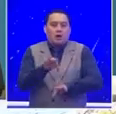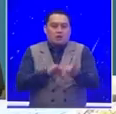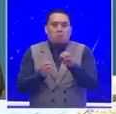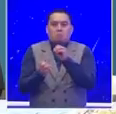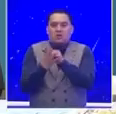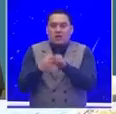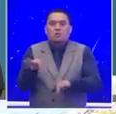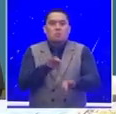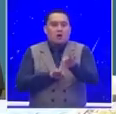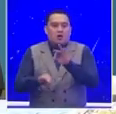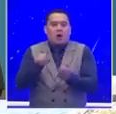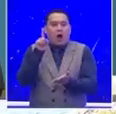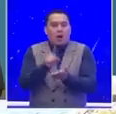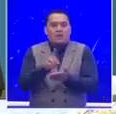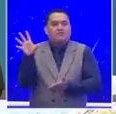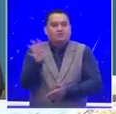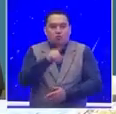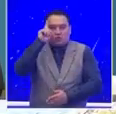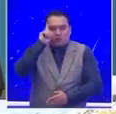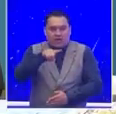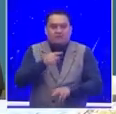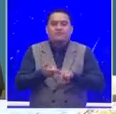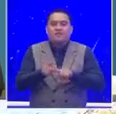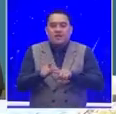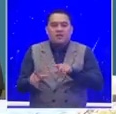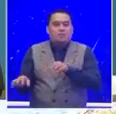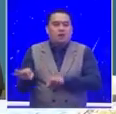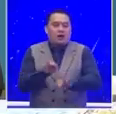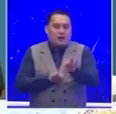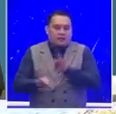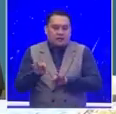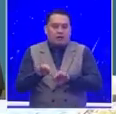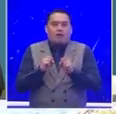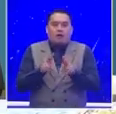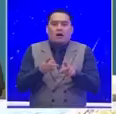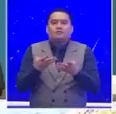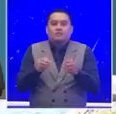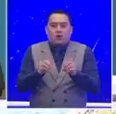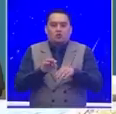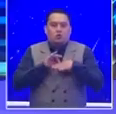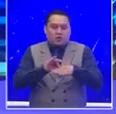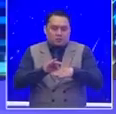15 проектов, он должен наизусть знать вот эти проекты. А жерде қалай жұмыс істеліп жатыр.